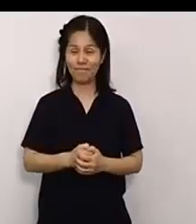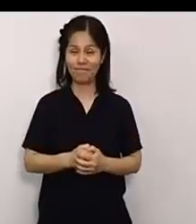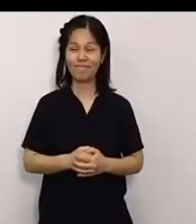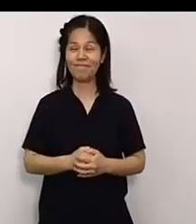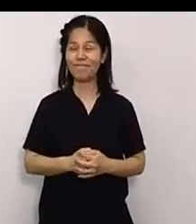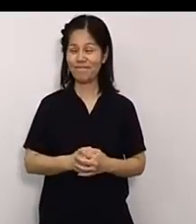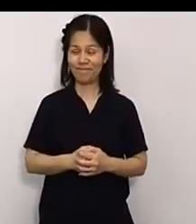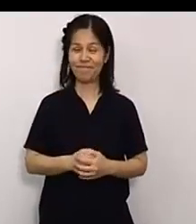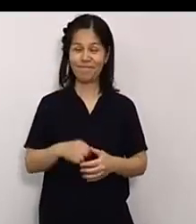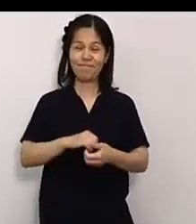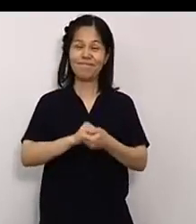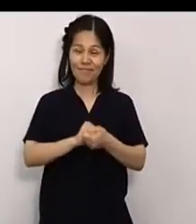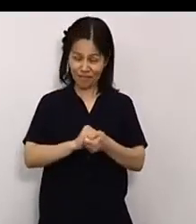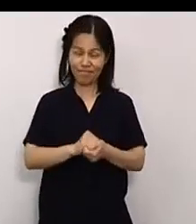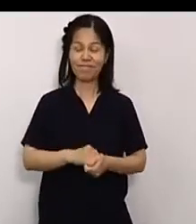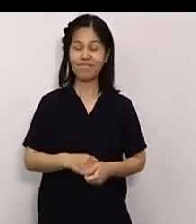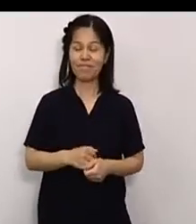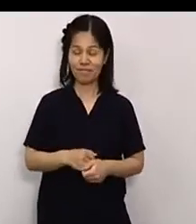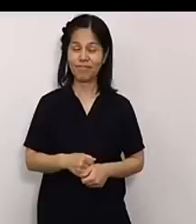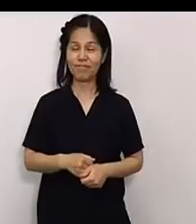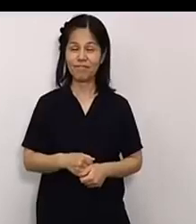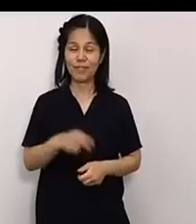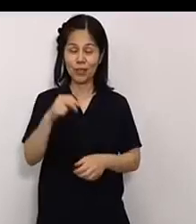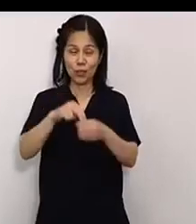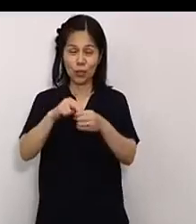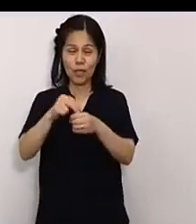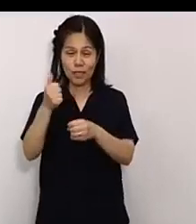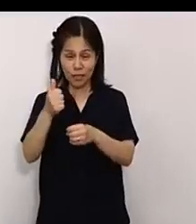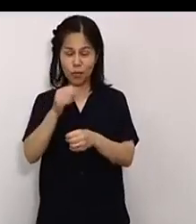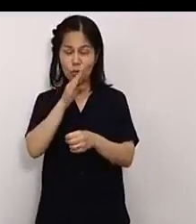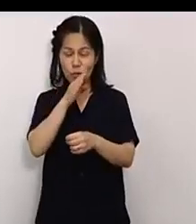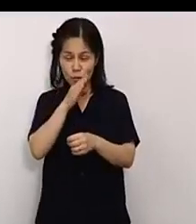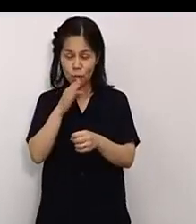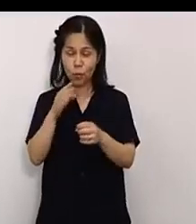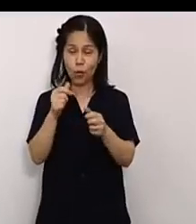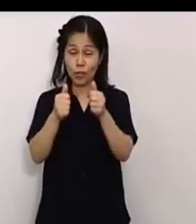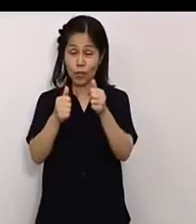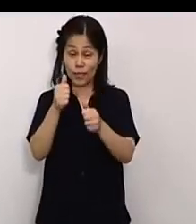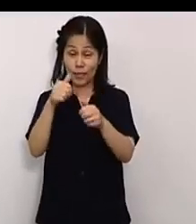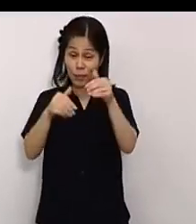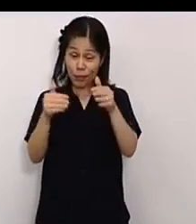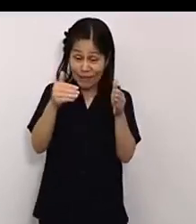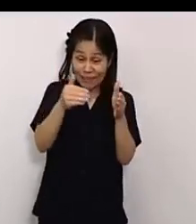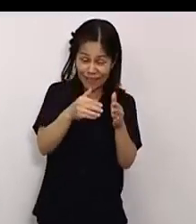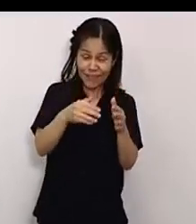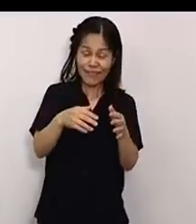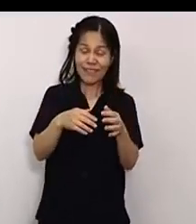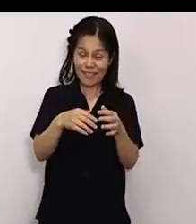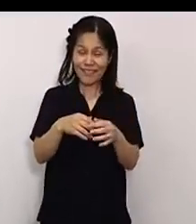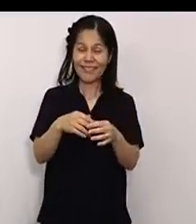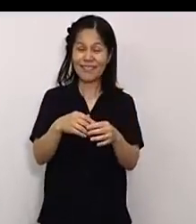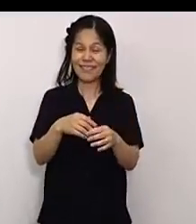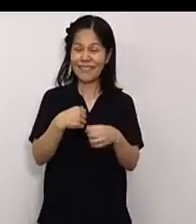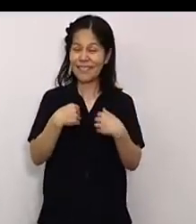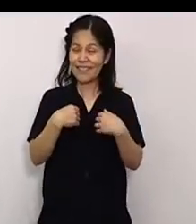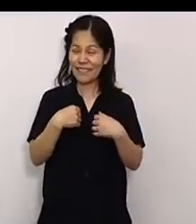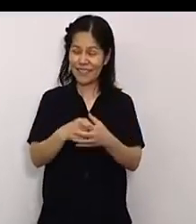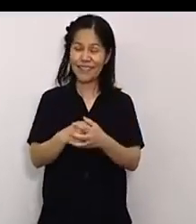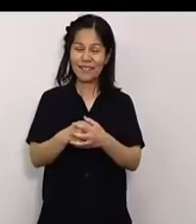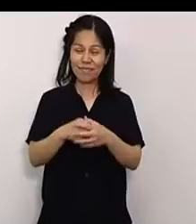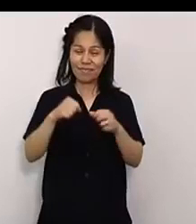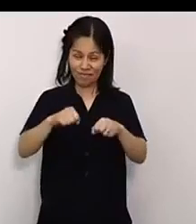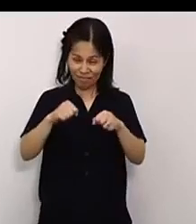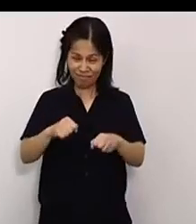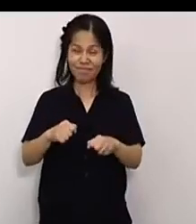いますのでぜひ、で宇都宮さんもね、本当にもう終盤戦ですので、ご対応されることのないように、はい、されてください、は